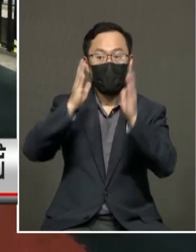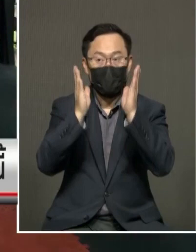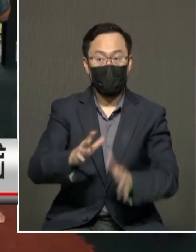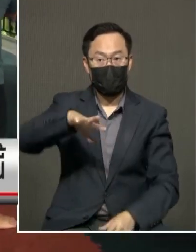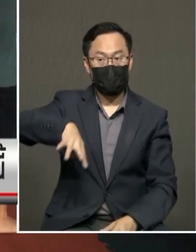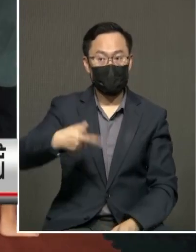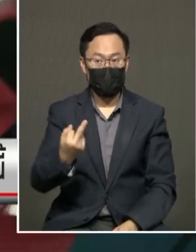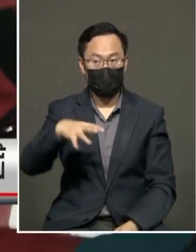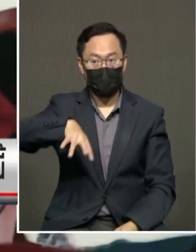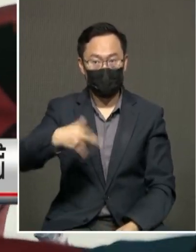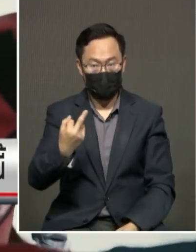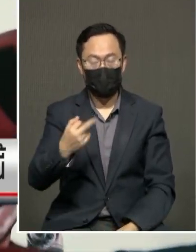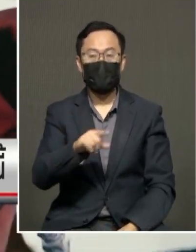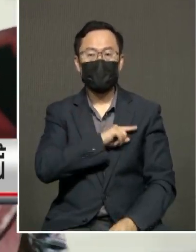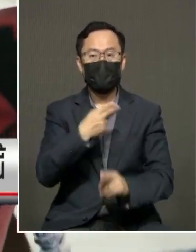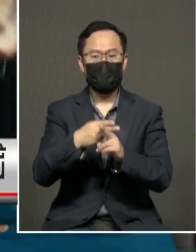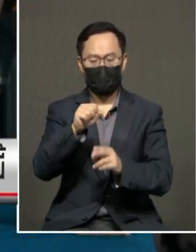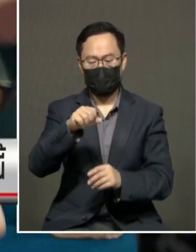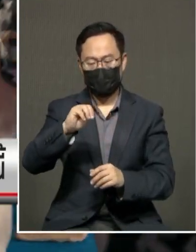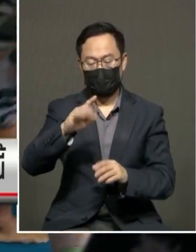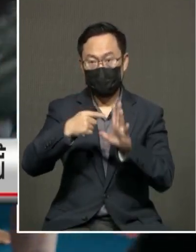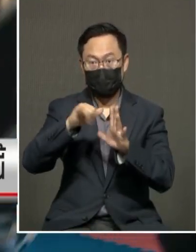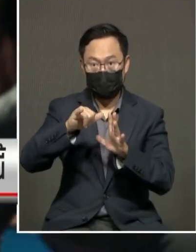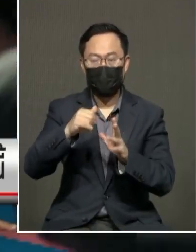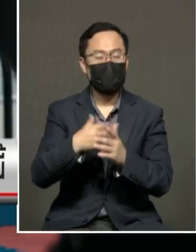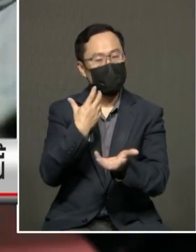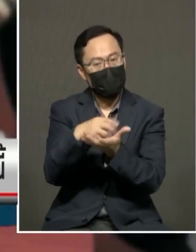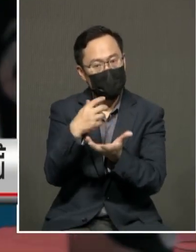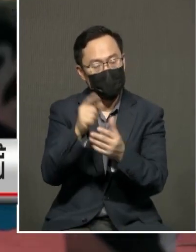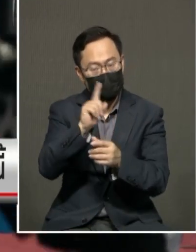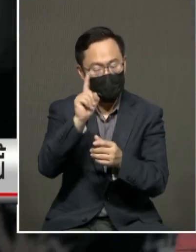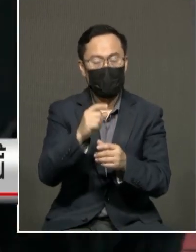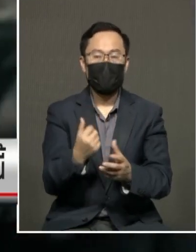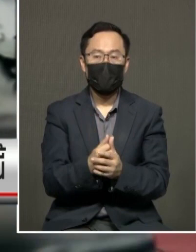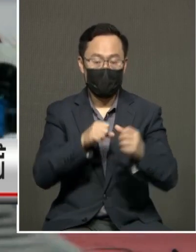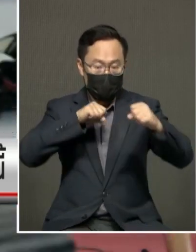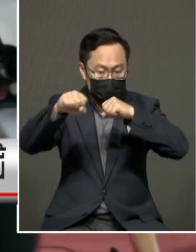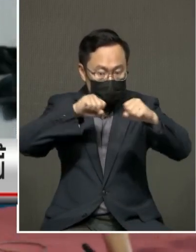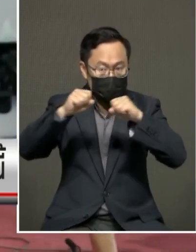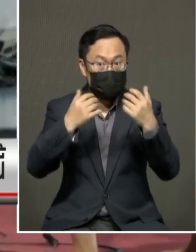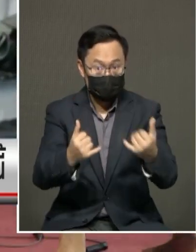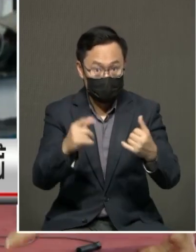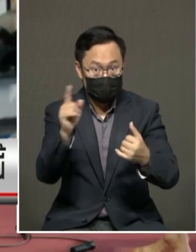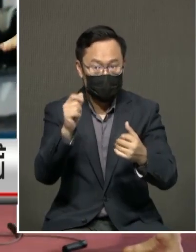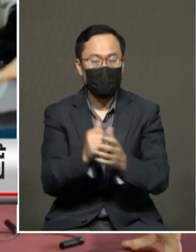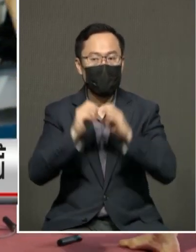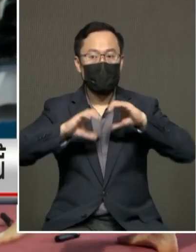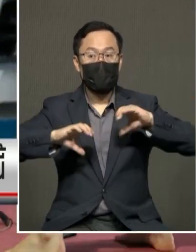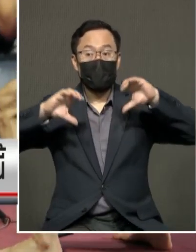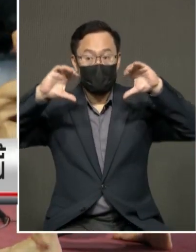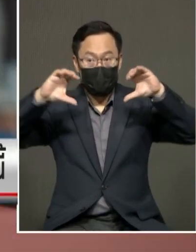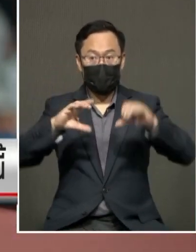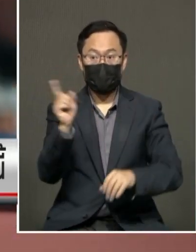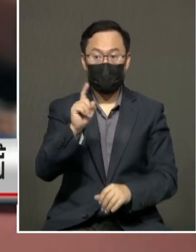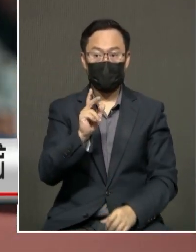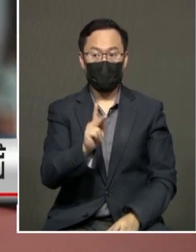ชายพูนสวัสดิ์ก็เปิดเผยถึงการชกมวยรายการนี้นะคะว่าเป็นรายการที่มีภาครัฐนั่นก็คือการกีฬาแห่งประเทศไทยให้การ